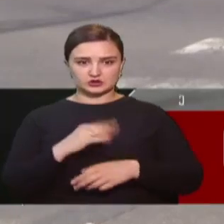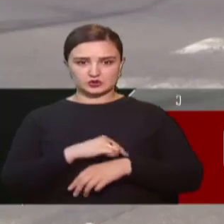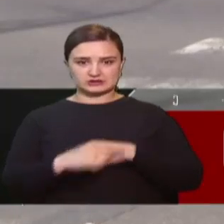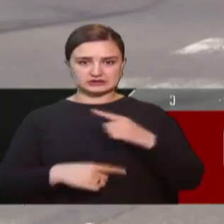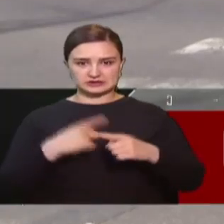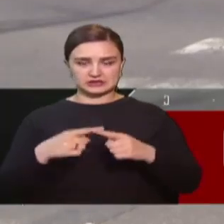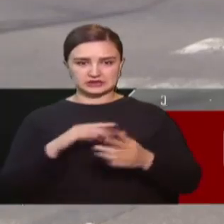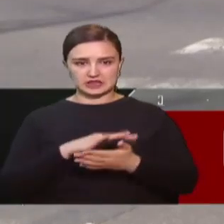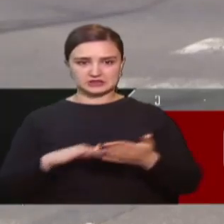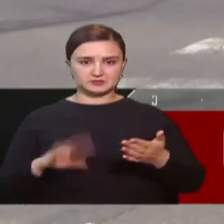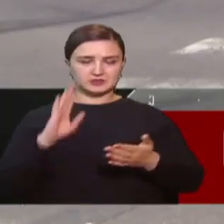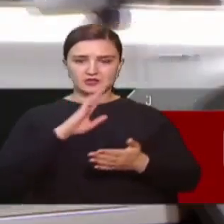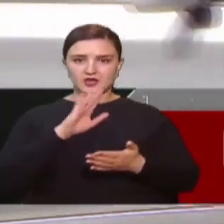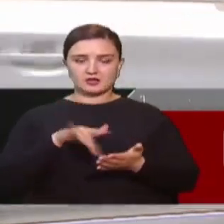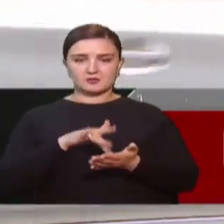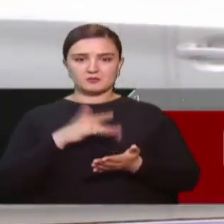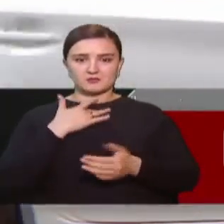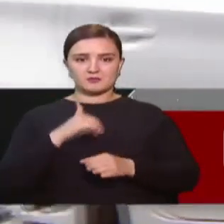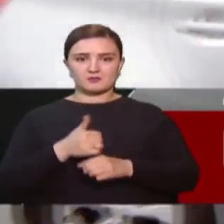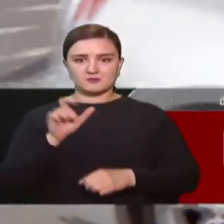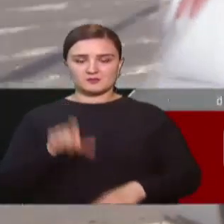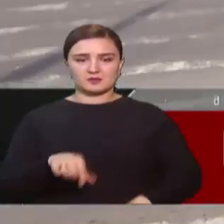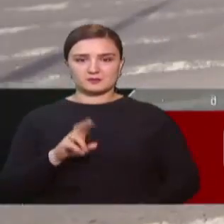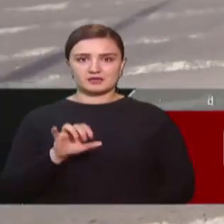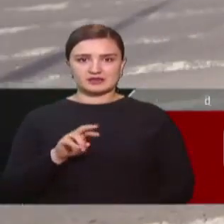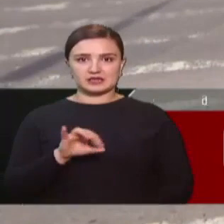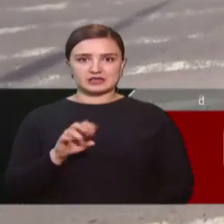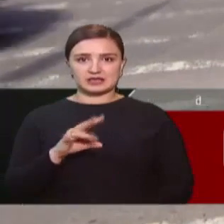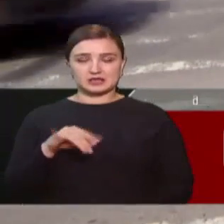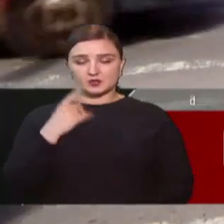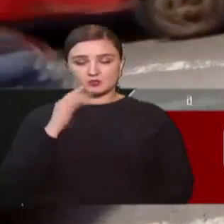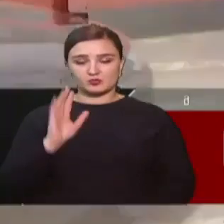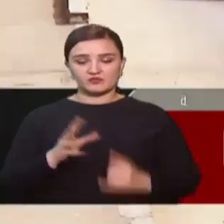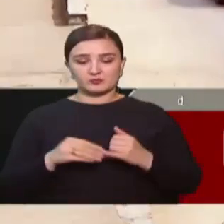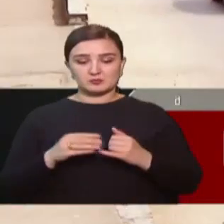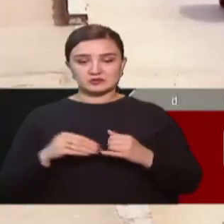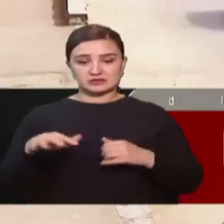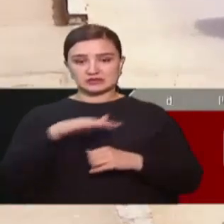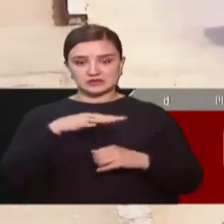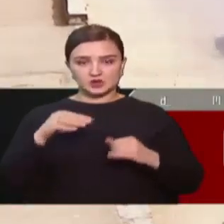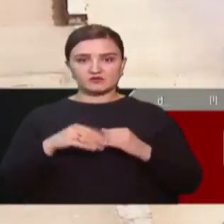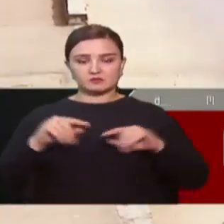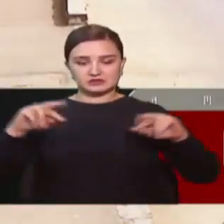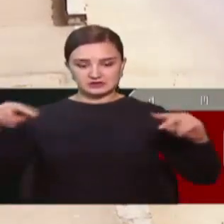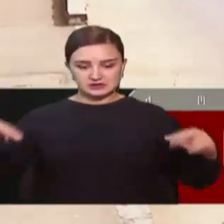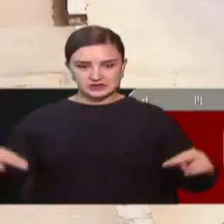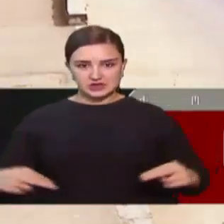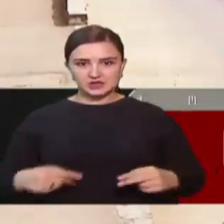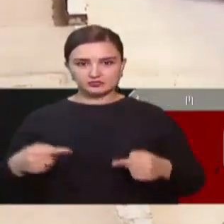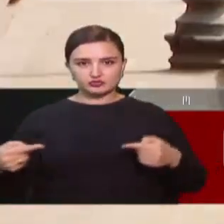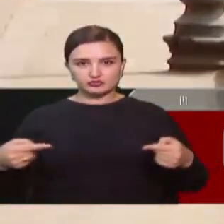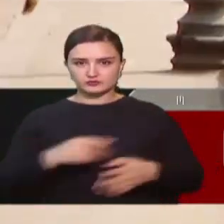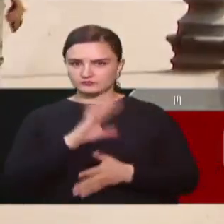gamalobashi gagzeldeba dedakhalakis meris moadgilis Irakli Bendelianis gantskhadebit. Mokhteba rogorts mitsis zeda aseve mitsis khvesha komunikatsiebis sruli